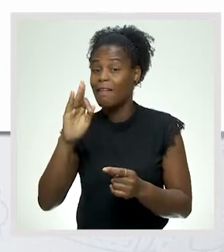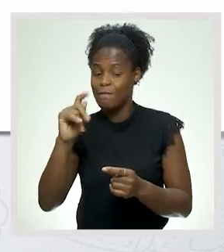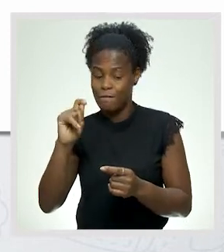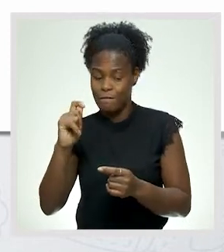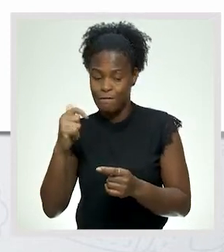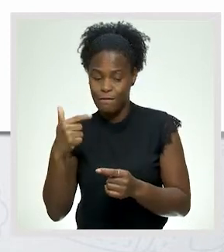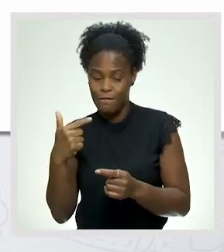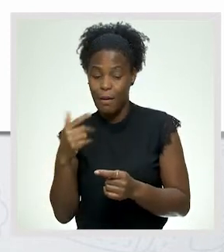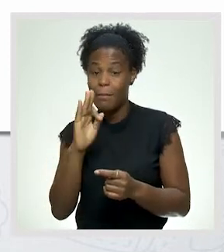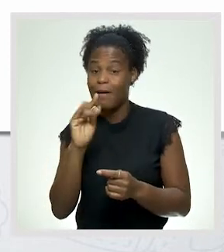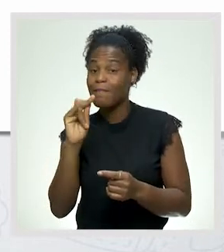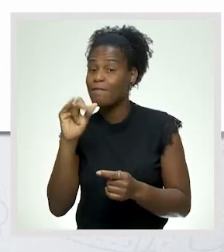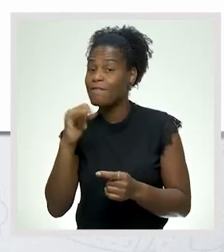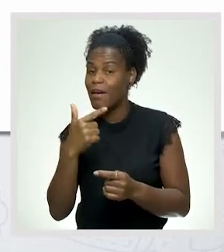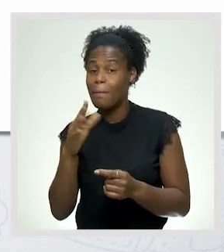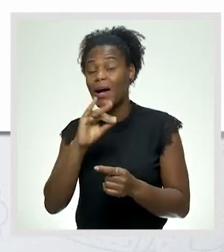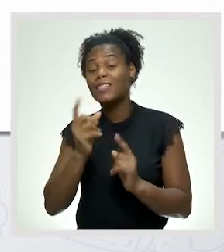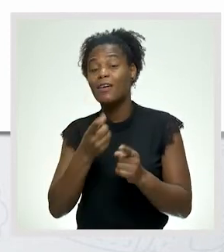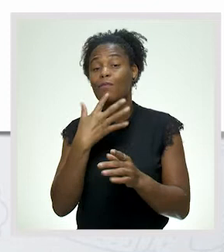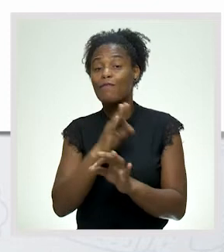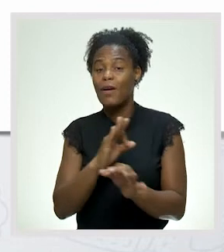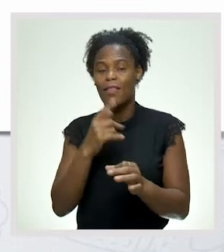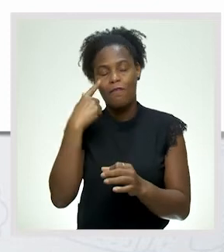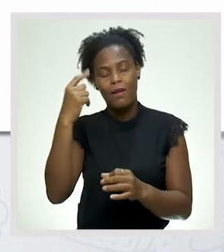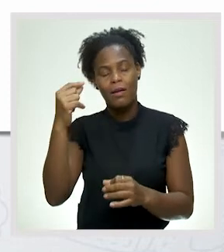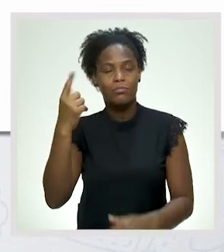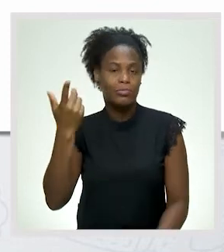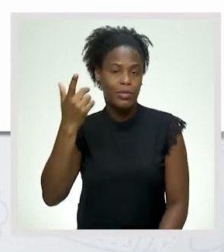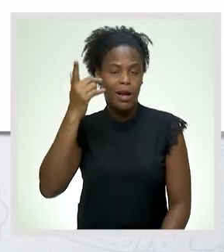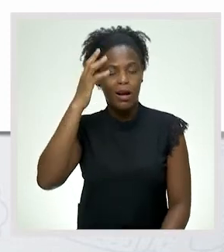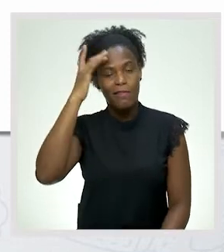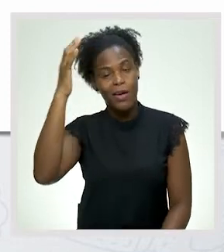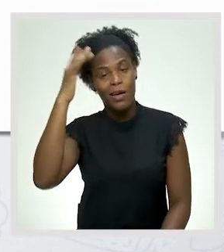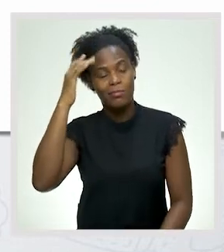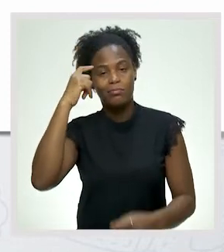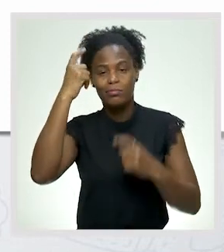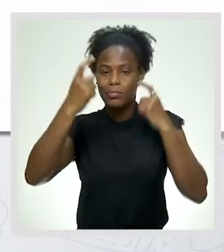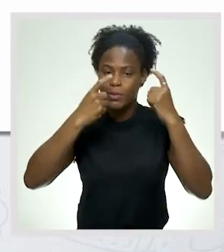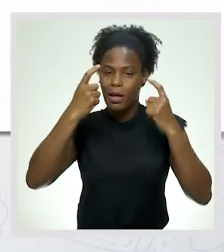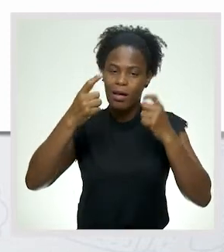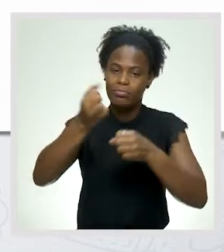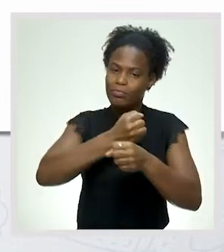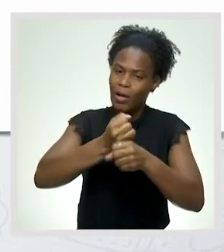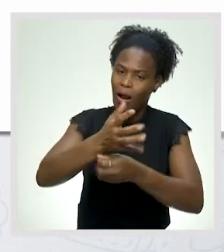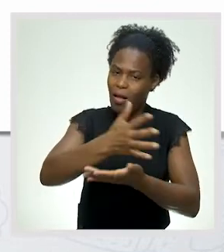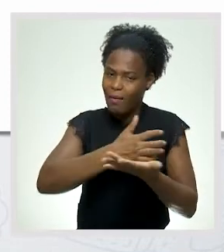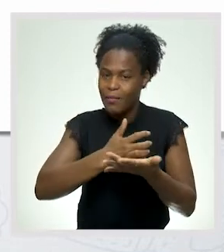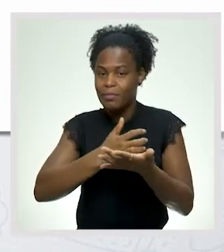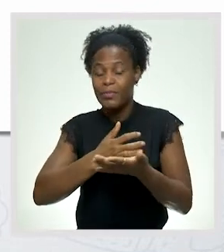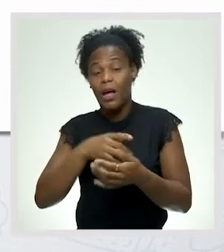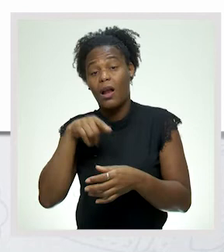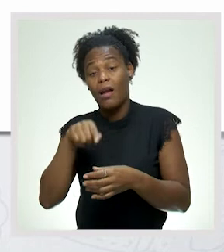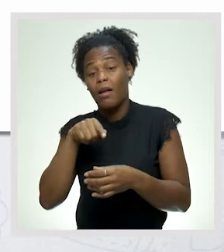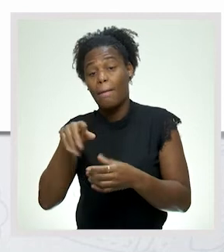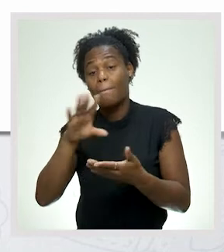Vous avez les verbes avait rêvé, avait pensé, avait engagé. Donc ici, le